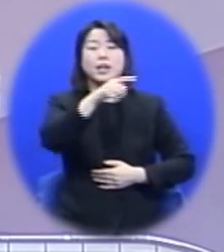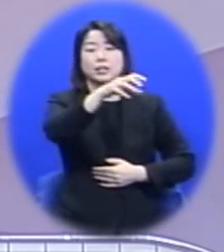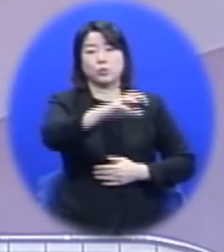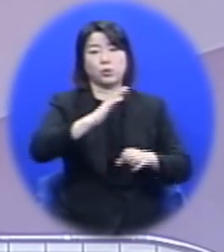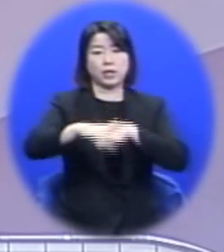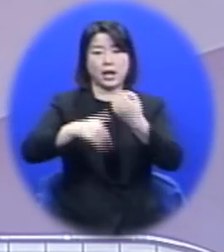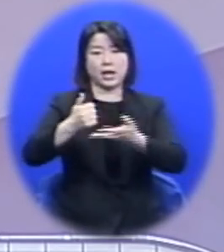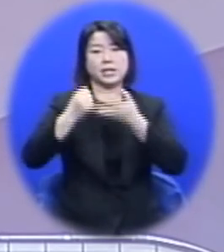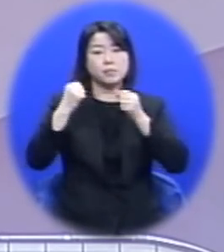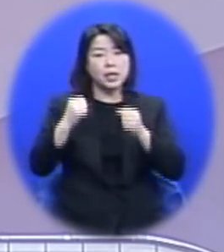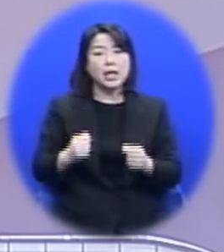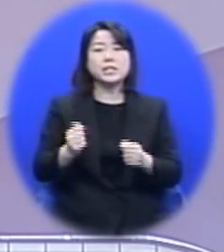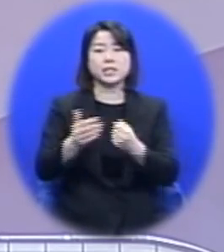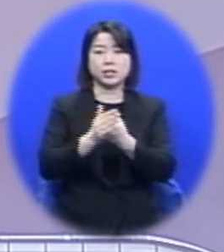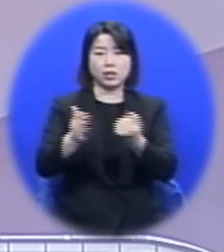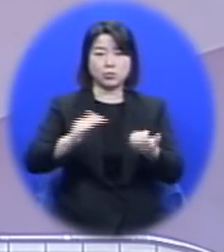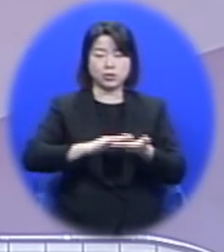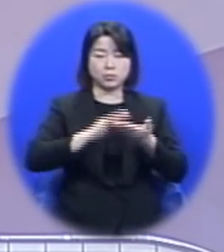때문에.